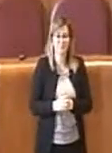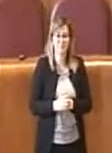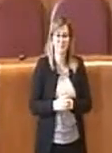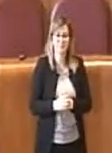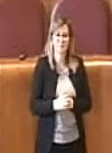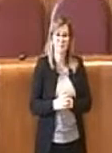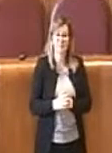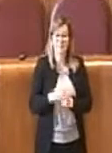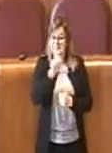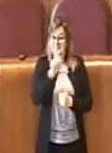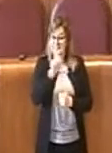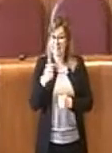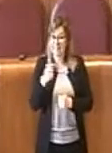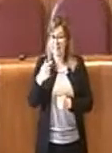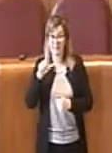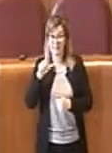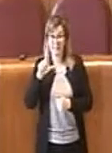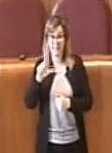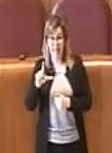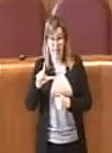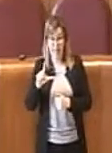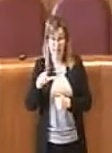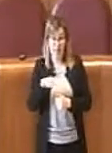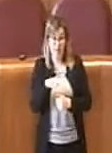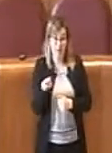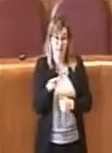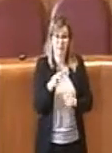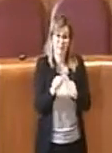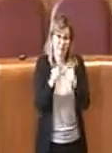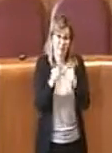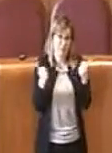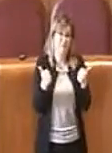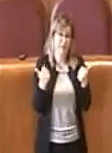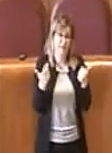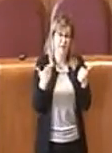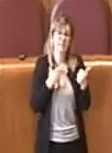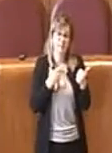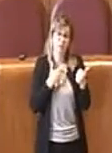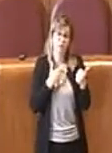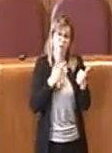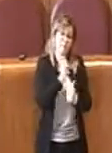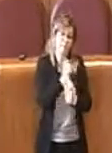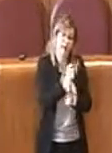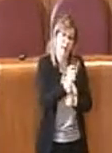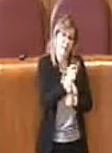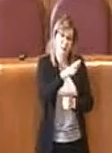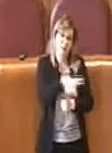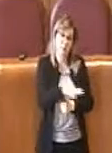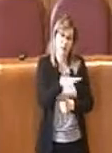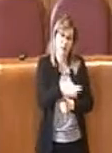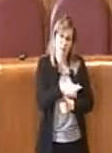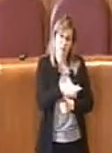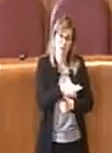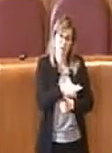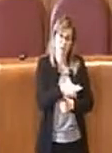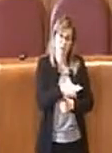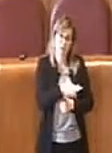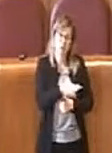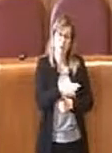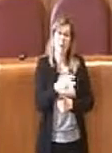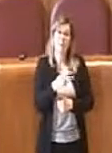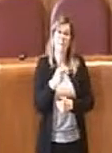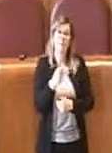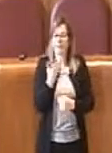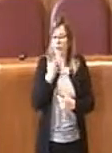differenza con la ztl è importante perché nel diciamo così disincentivare il mezzo privato